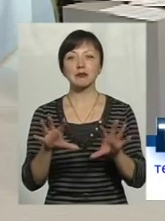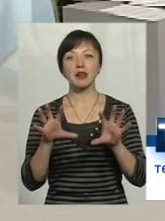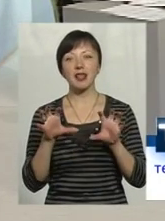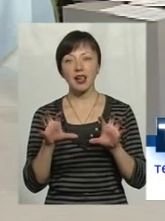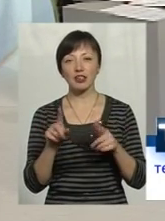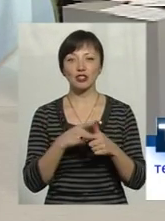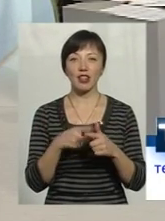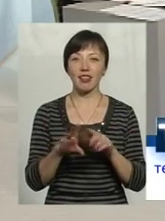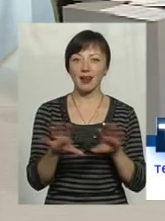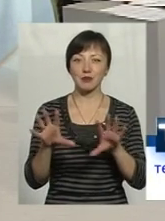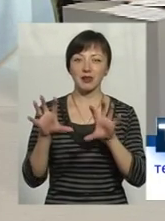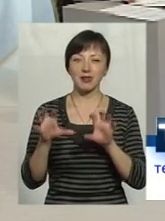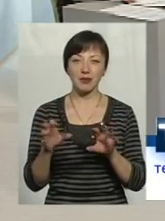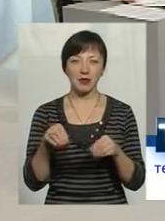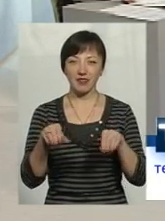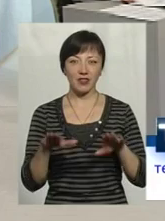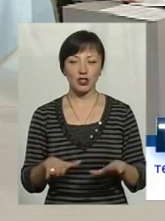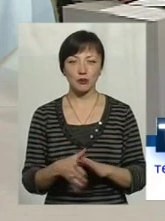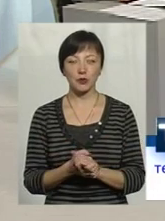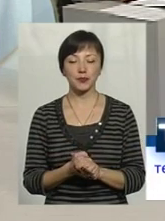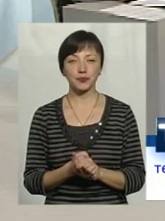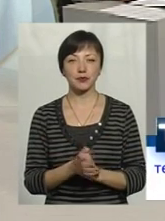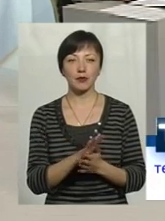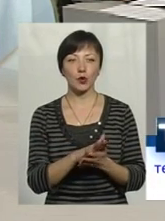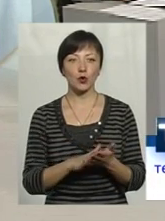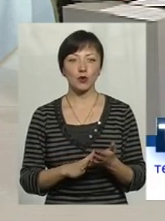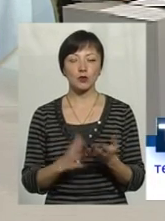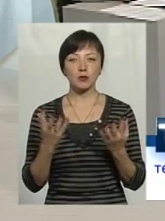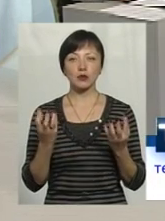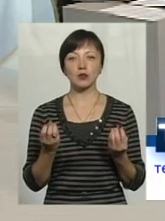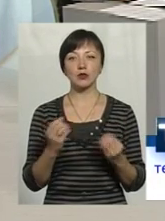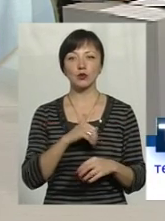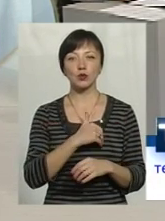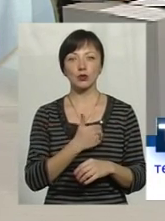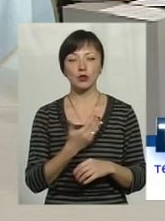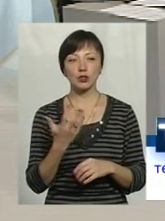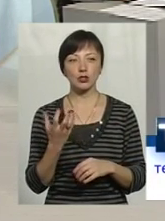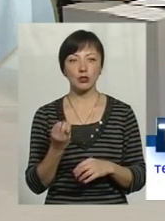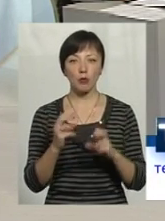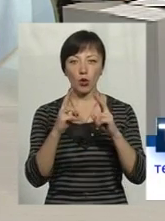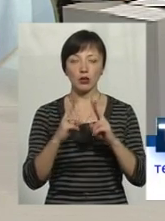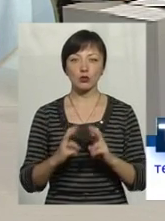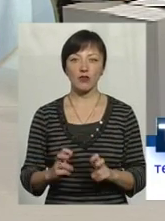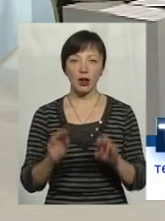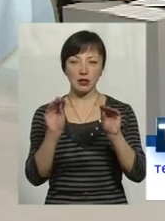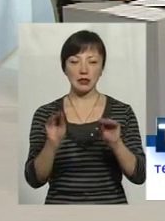сприйняття корупції, то ми його не вирішимо. Тому продовжуємо далі. Хотілося б ще проаналізувати декларацію